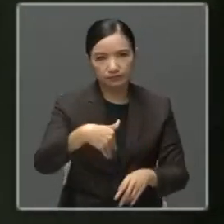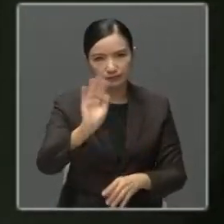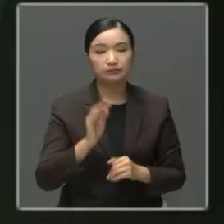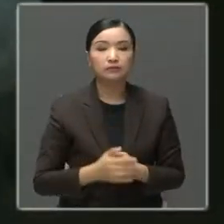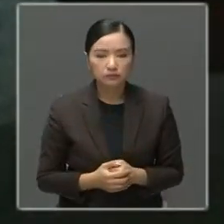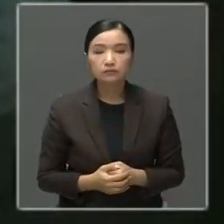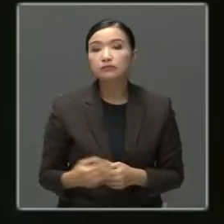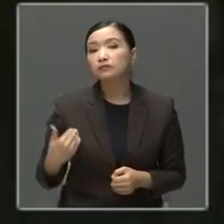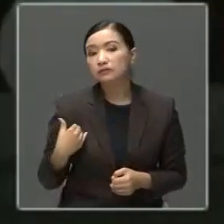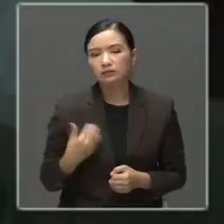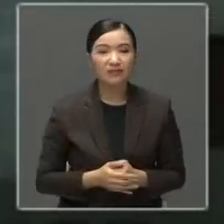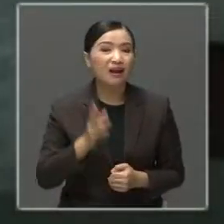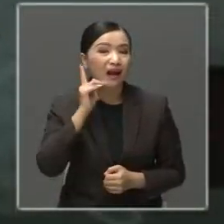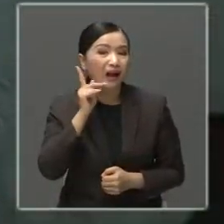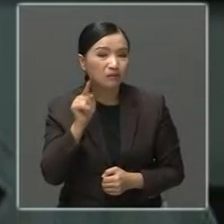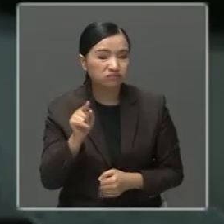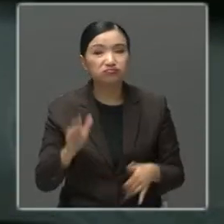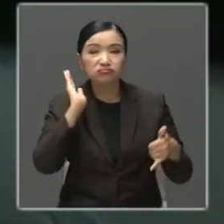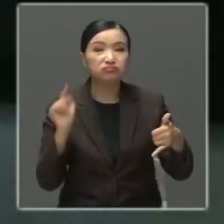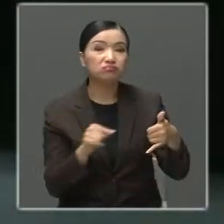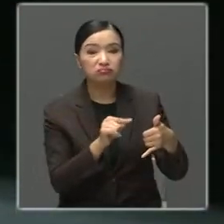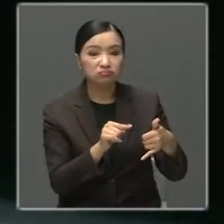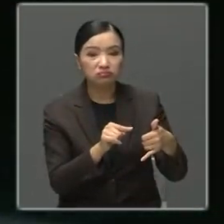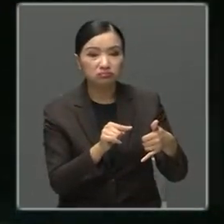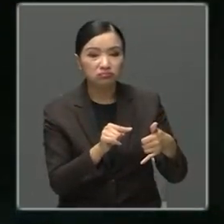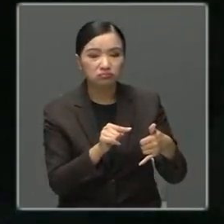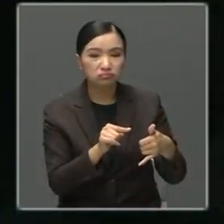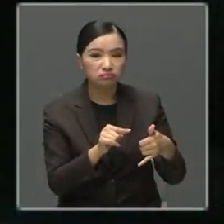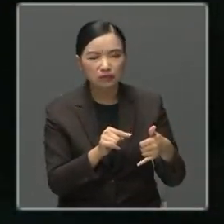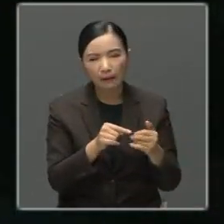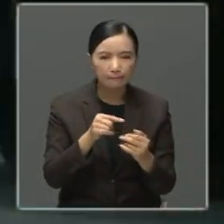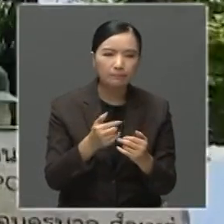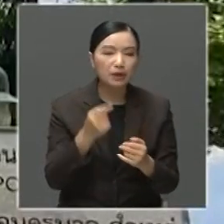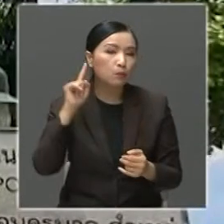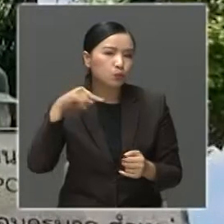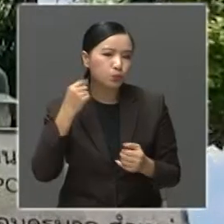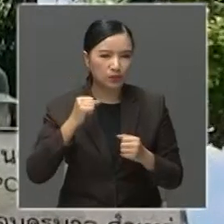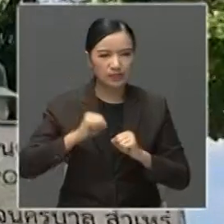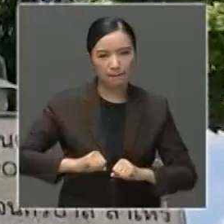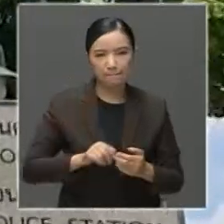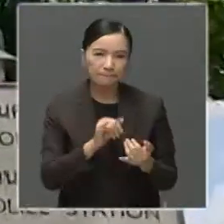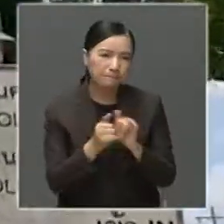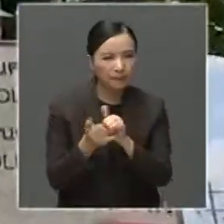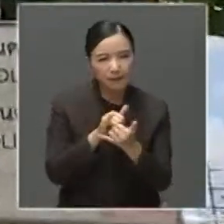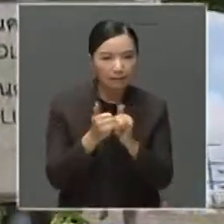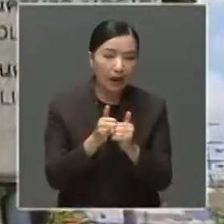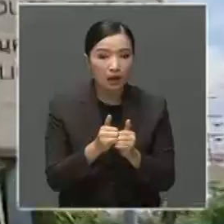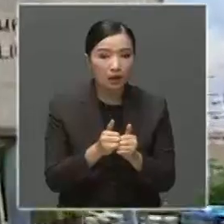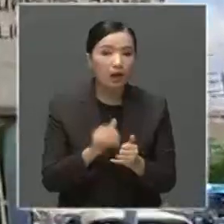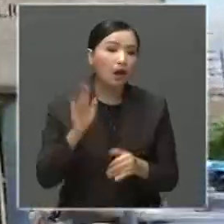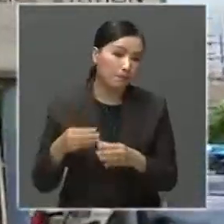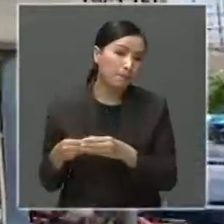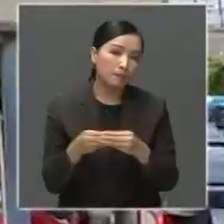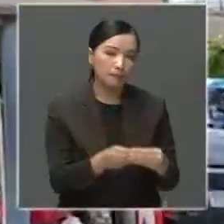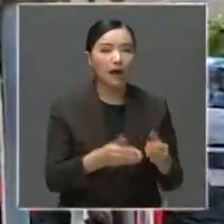นบางสำนักเนี่ยไปลงข่าวว่าทางดาบตำรวจนายนี้ไปร่วมหลับนอนกับผู้ต้องหาสาวเจ้าตัวก็อ้างบอกว่าก็พาไปที่ห้องพัก